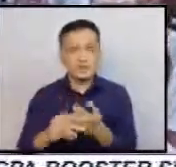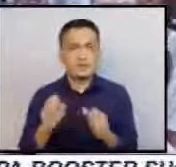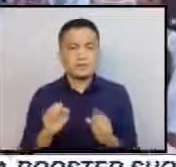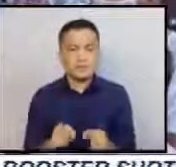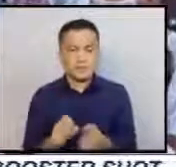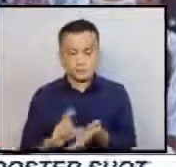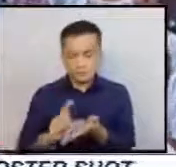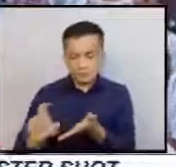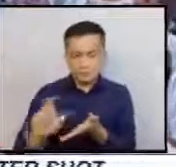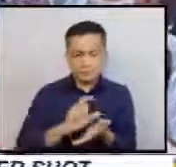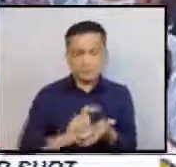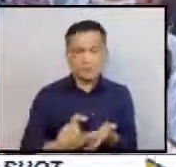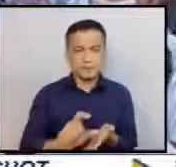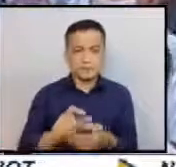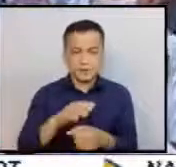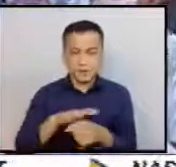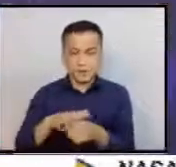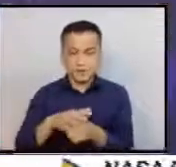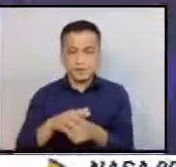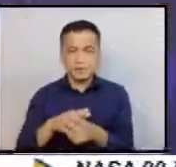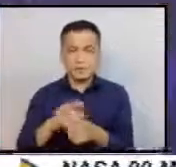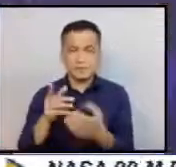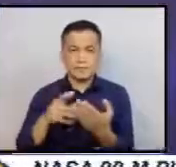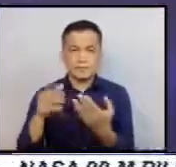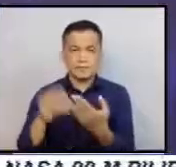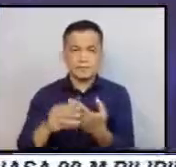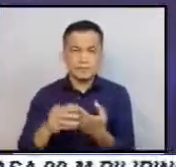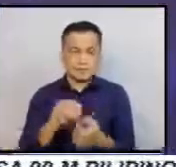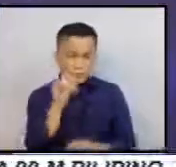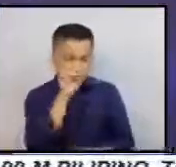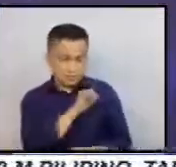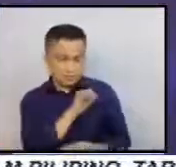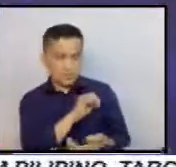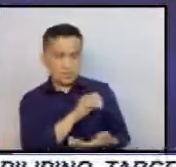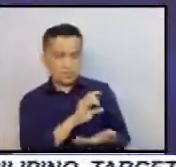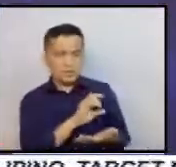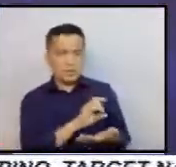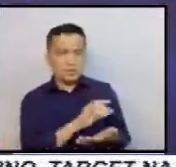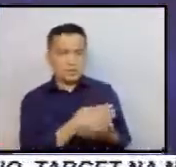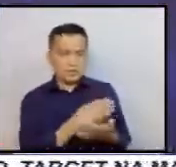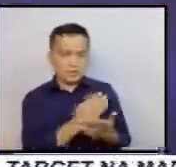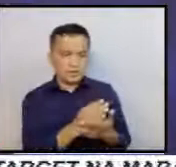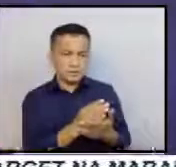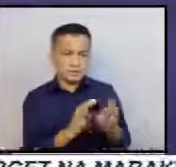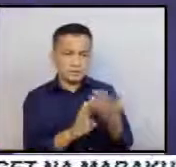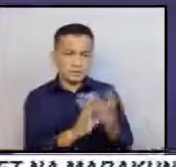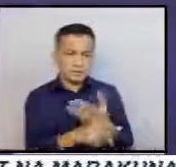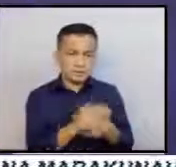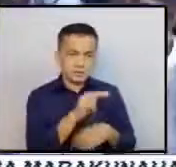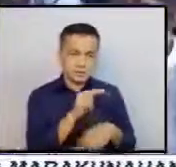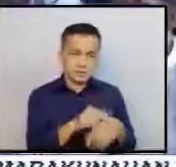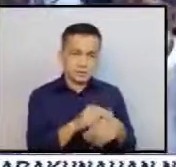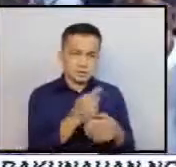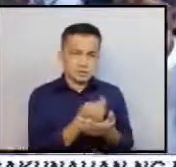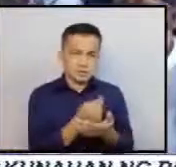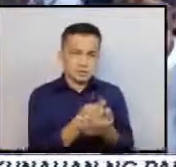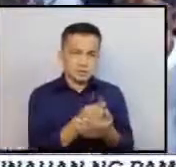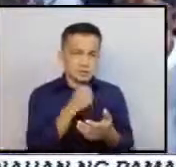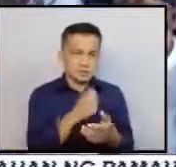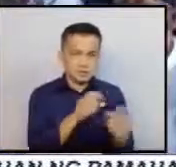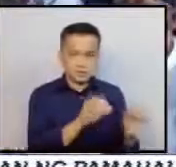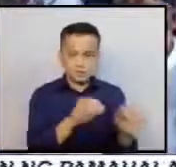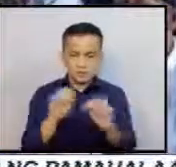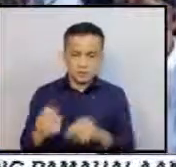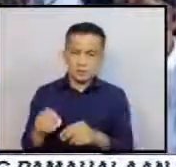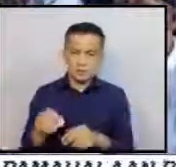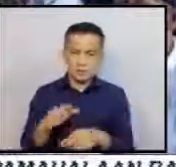ng mga lokal na programa sa laki ng unused budget na isinusoli lang sa National Treasury at hindi nakakarating sa lokal. Bigyan na natin